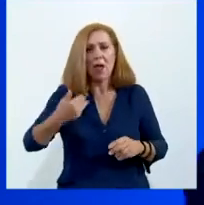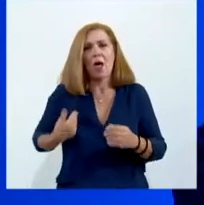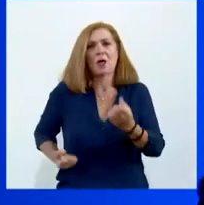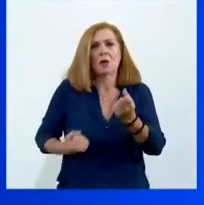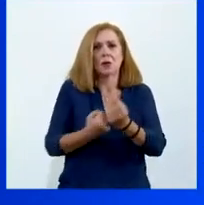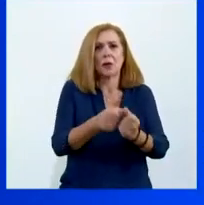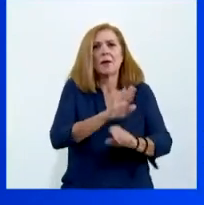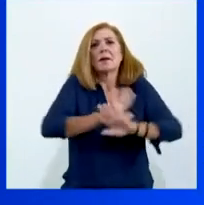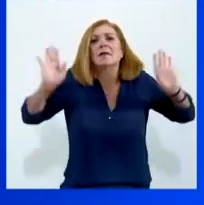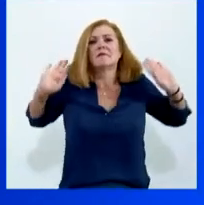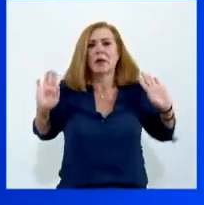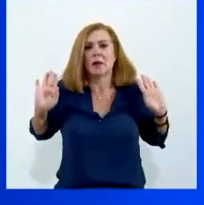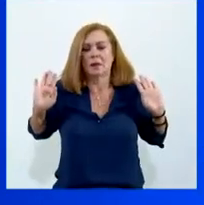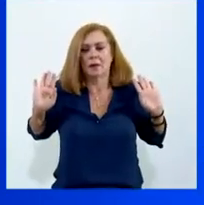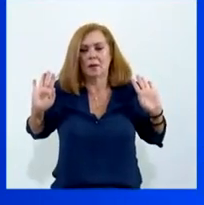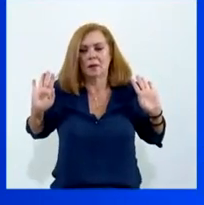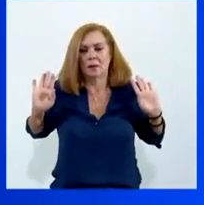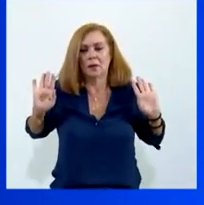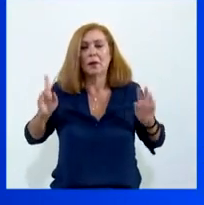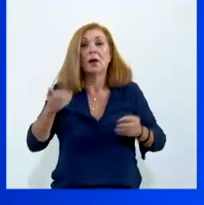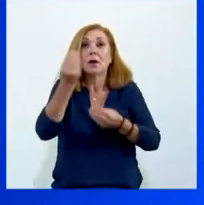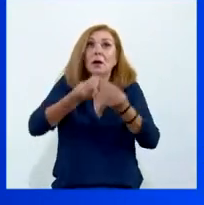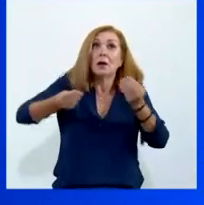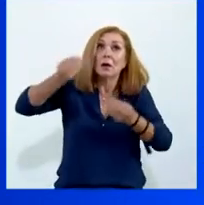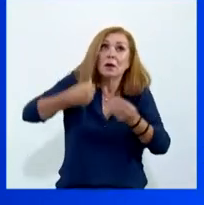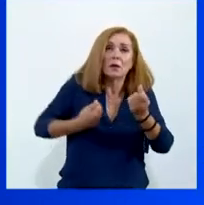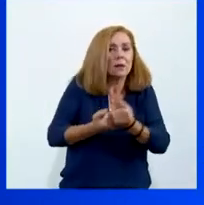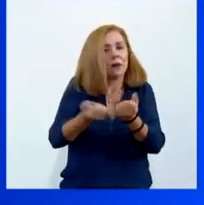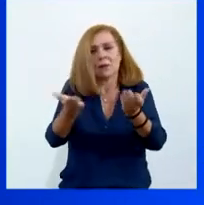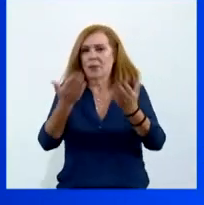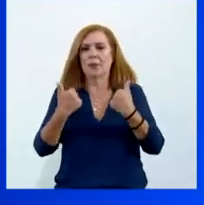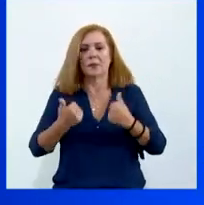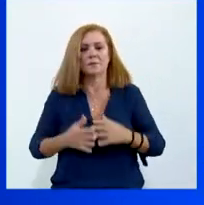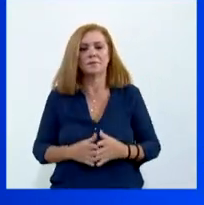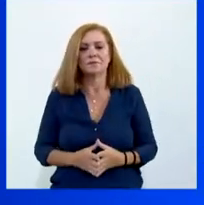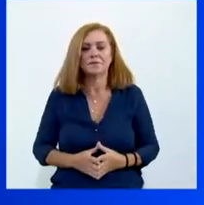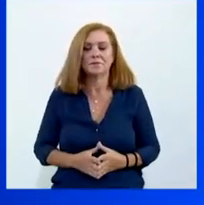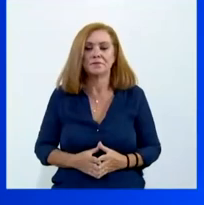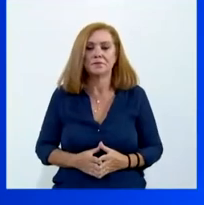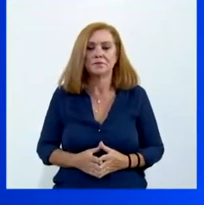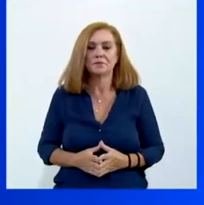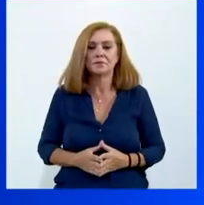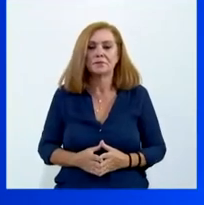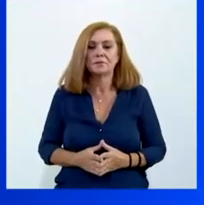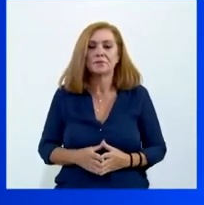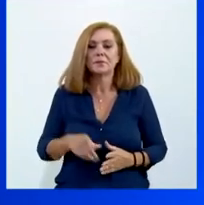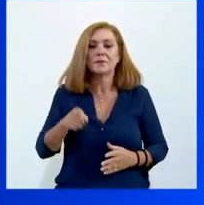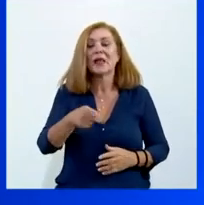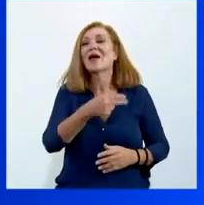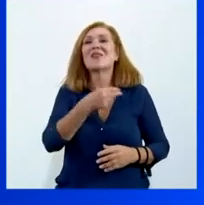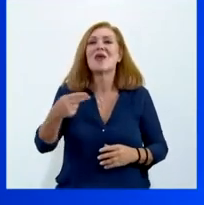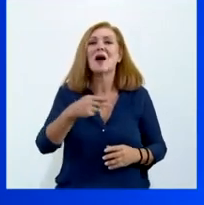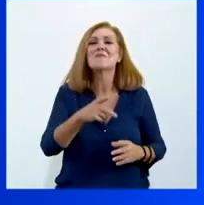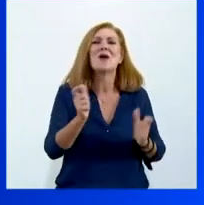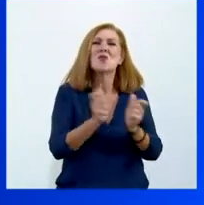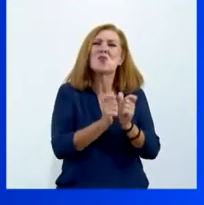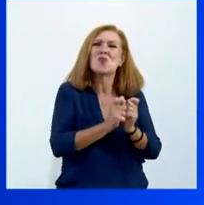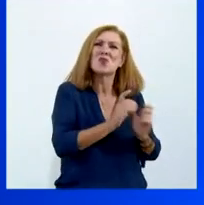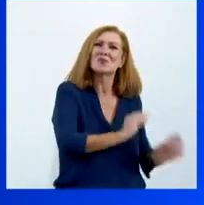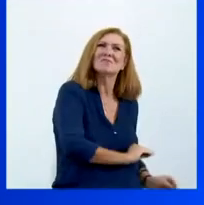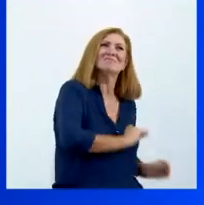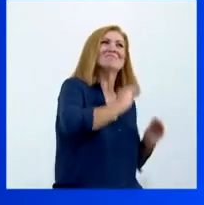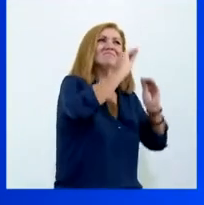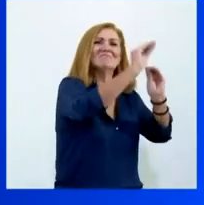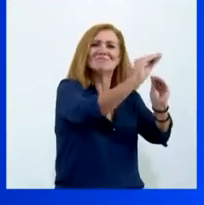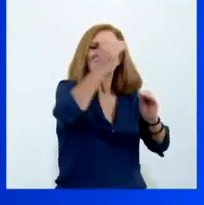μας στις αυτοδιοικητικές εκλογές. Τώρα, για το ζήτημα της μετεκατάστασης. Αυτό